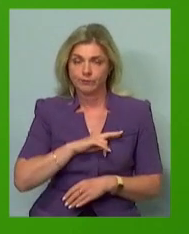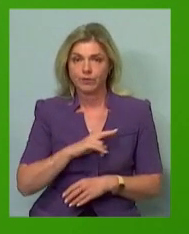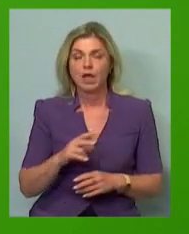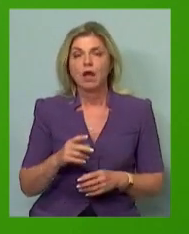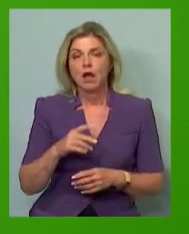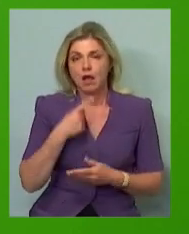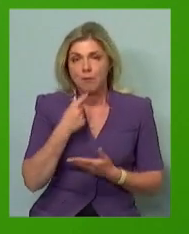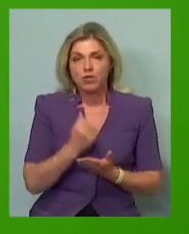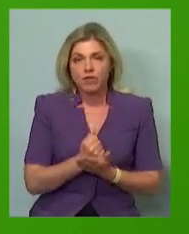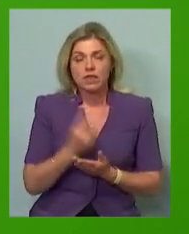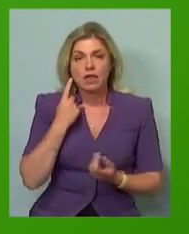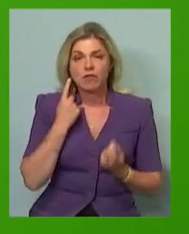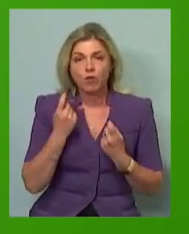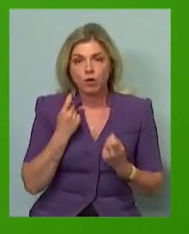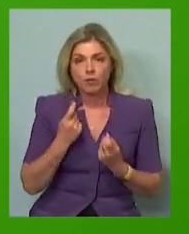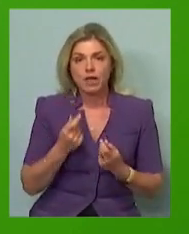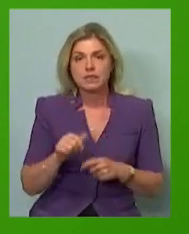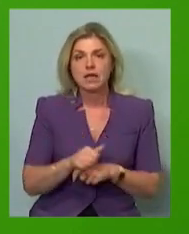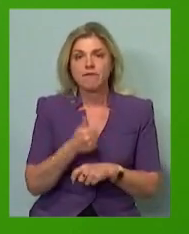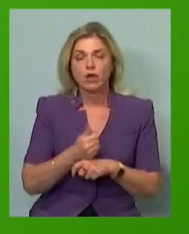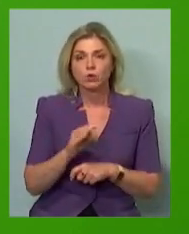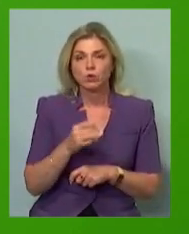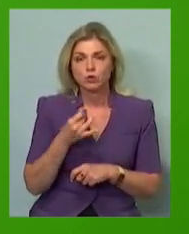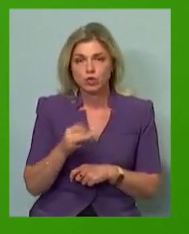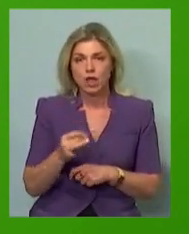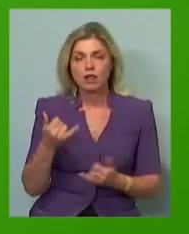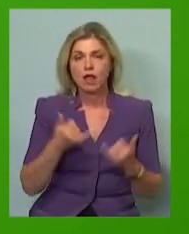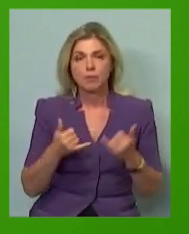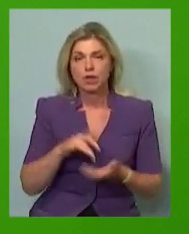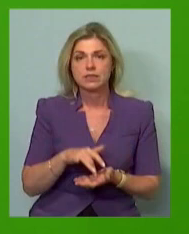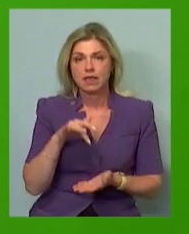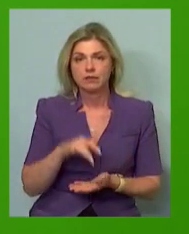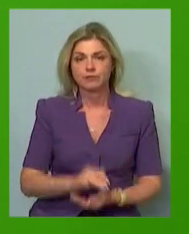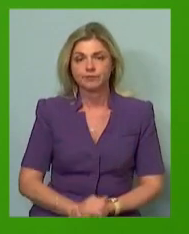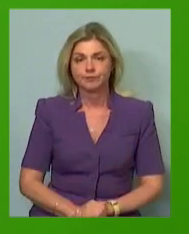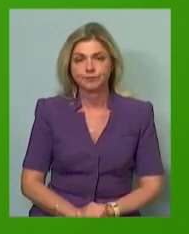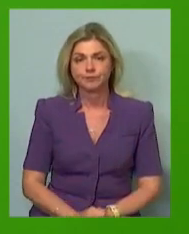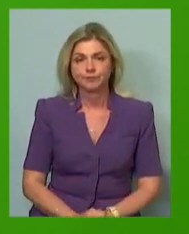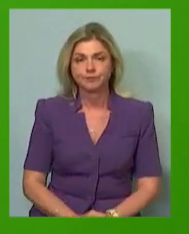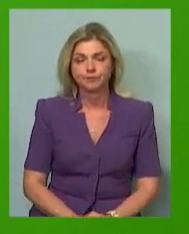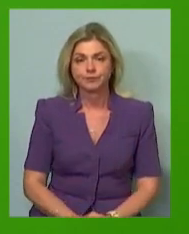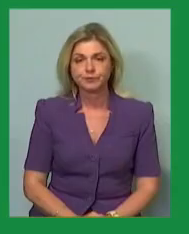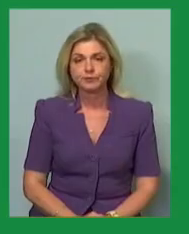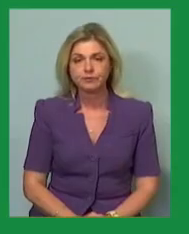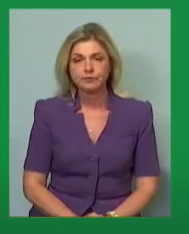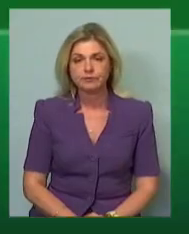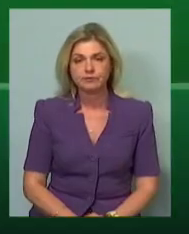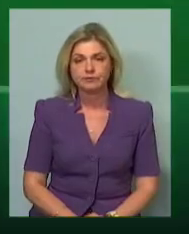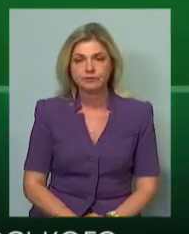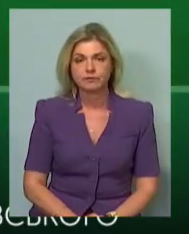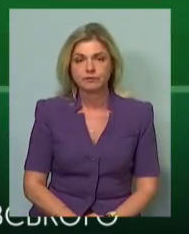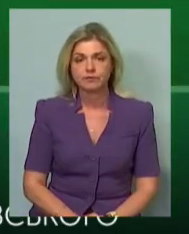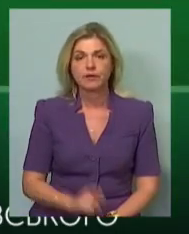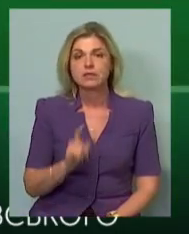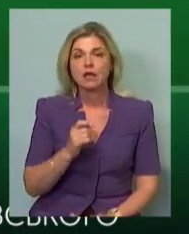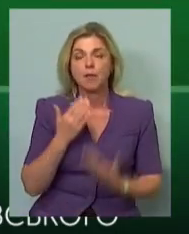завідувачка відділення Організації епідеміологічних досліджень Миколаївського обласного лабораторного центру Олена Табала. За